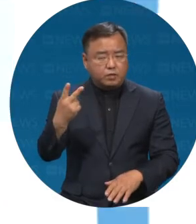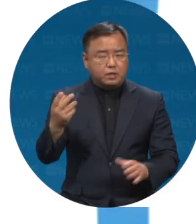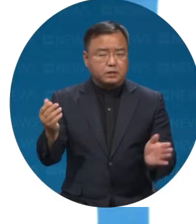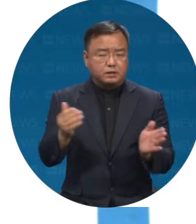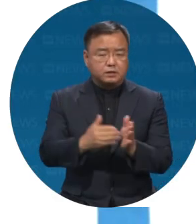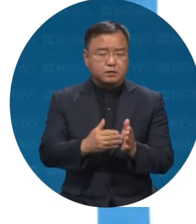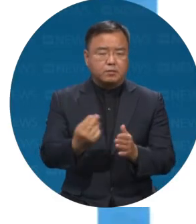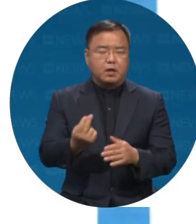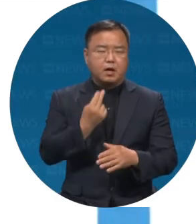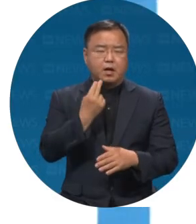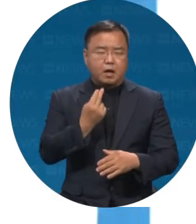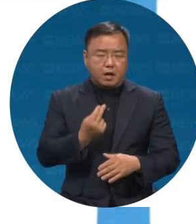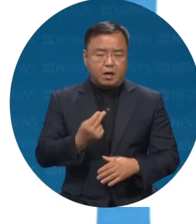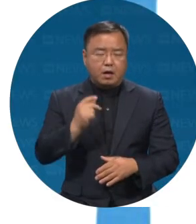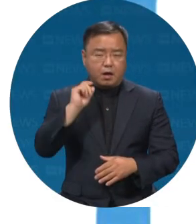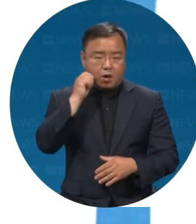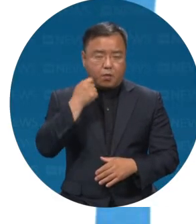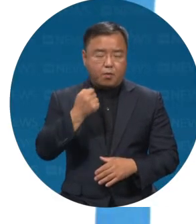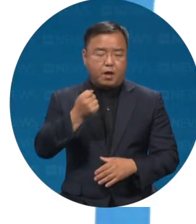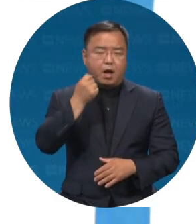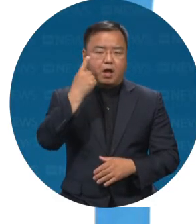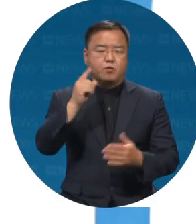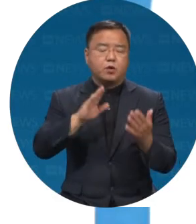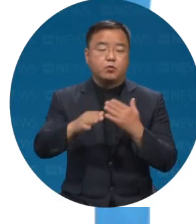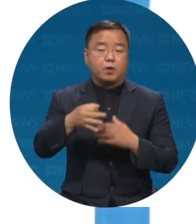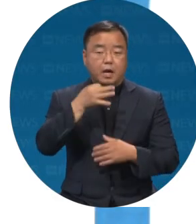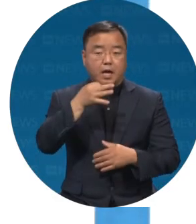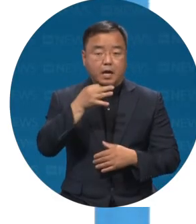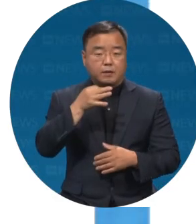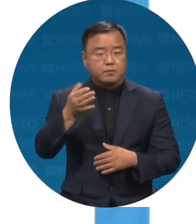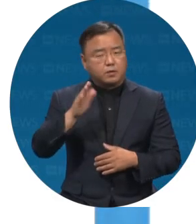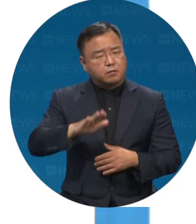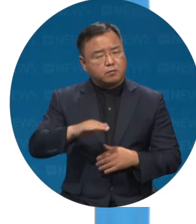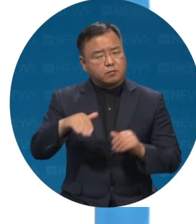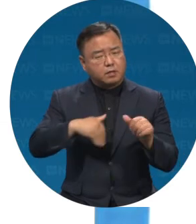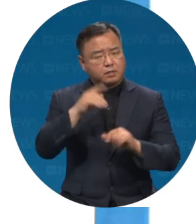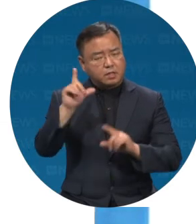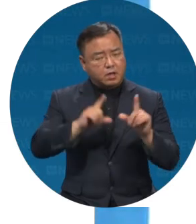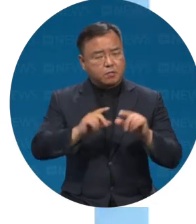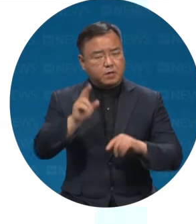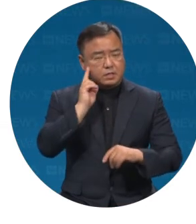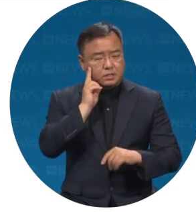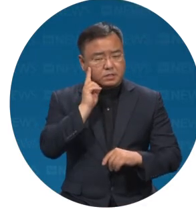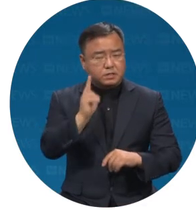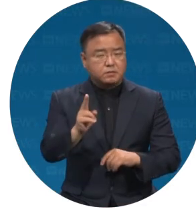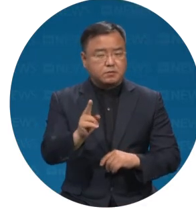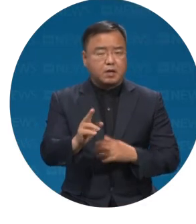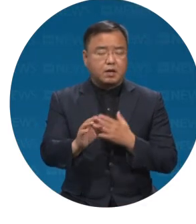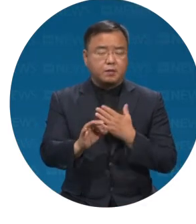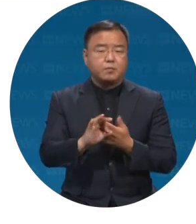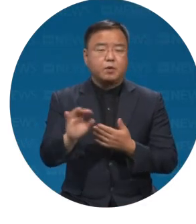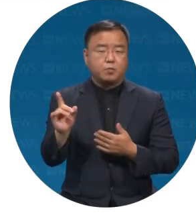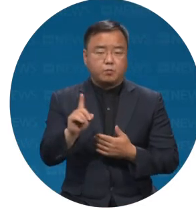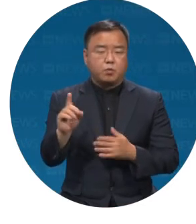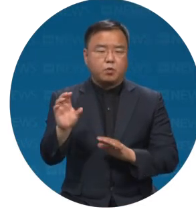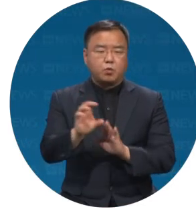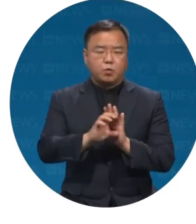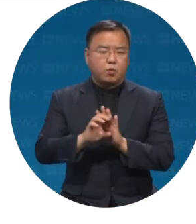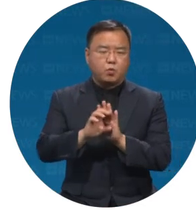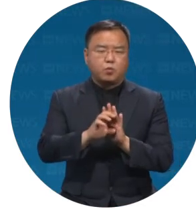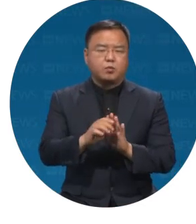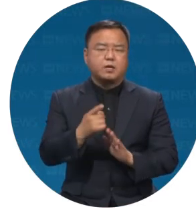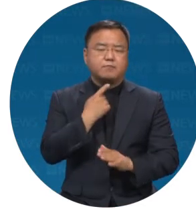안주 달 뒤에 감기 걸렸는데 단순 감기라고 하기에는 좀 너무 심하다 그렇다 그러면 이제 코론 알고 알은 그